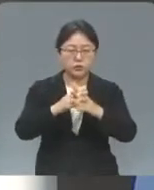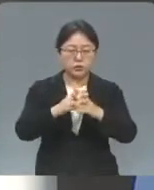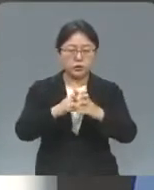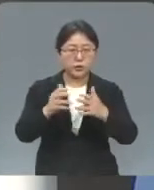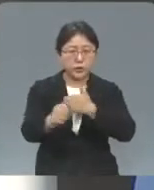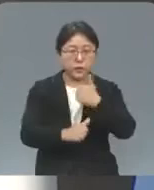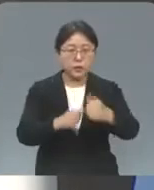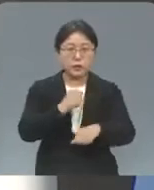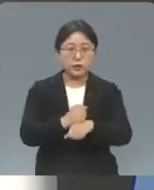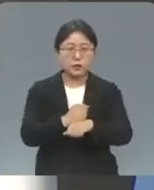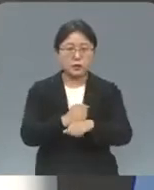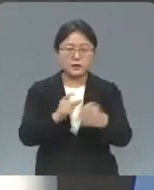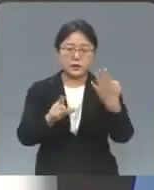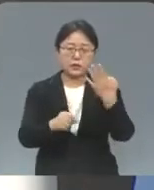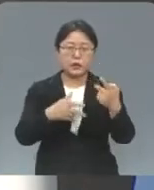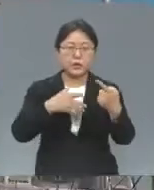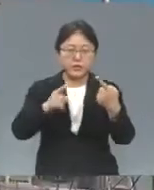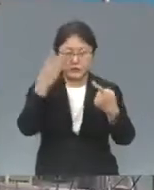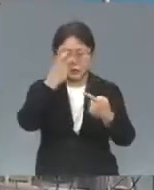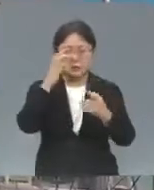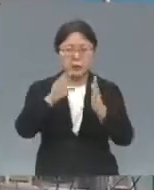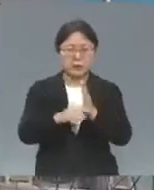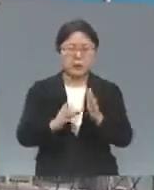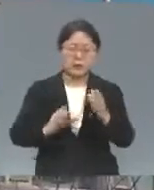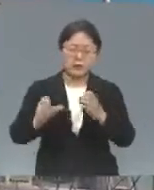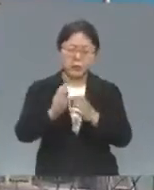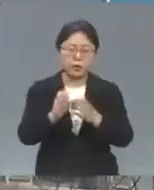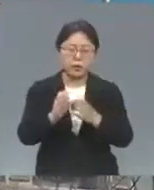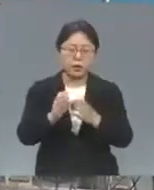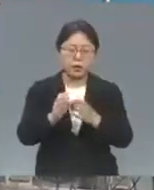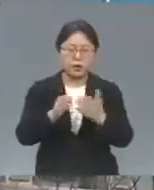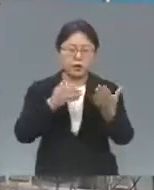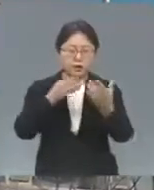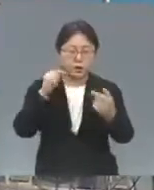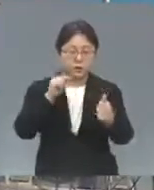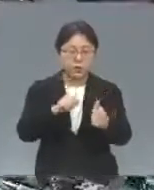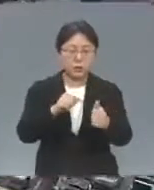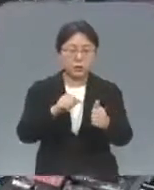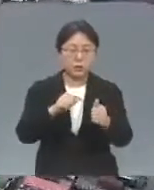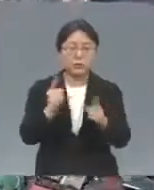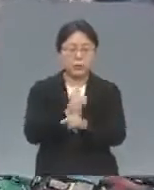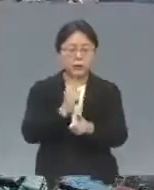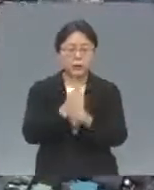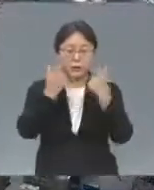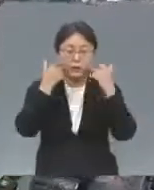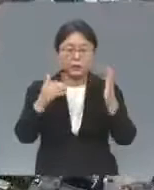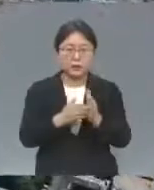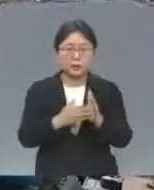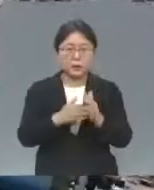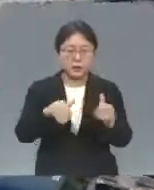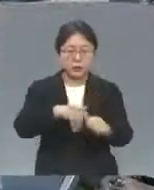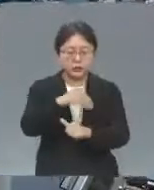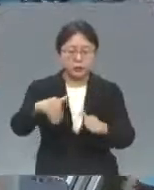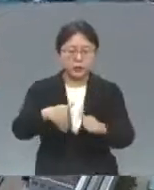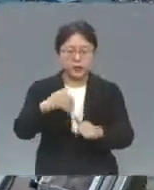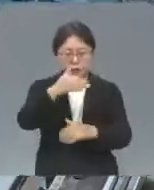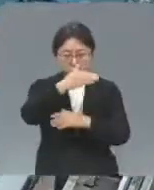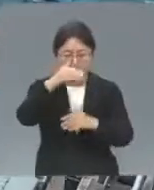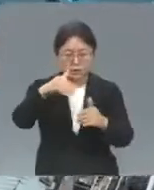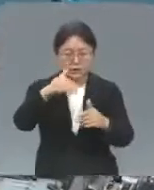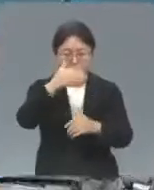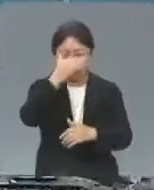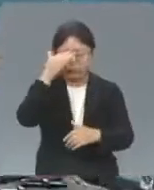위원회 를 열고 지난 4월 1차 심의 때 보안을 요구했던 사람들이 개선된 것으로 확인했다 면서 주변 경관을 고려해